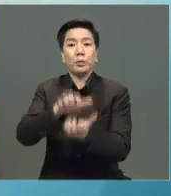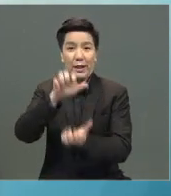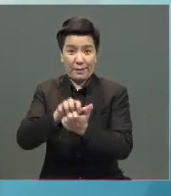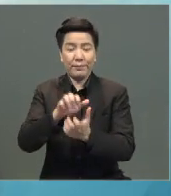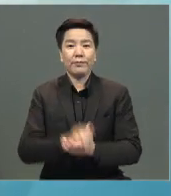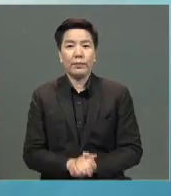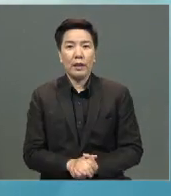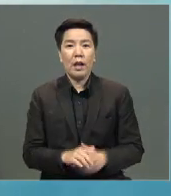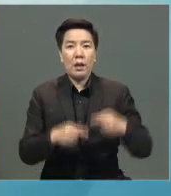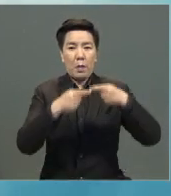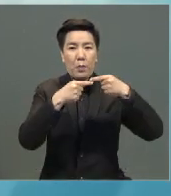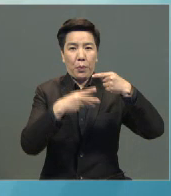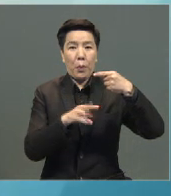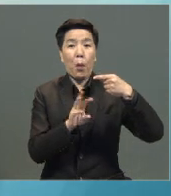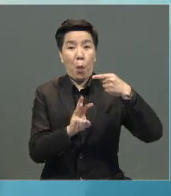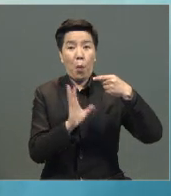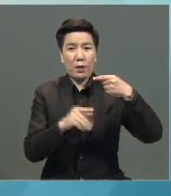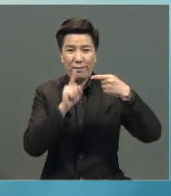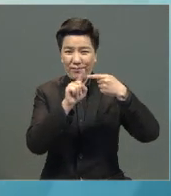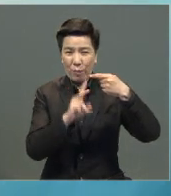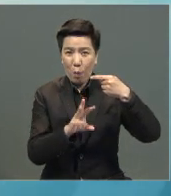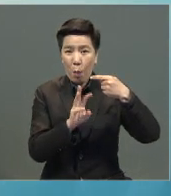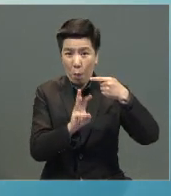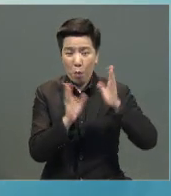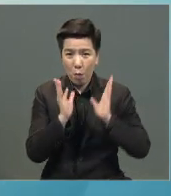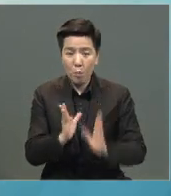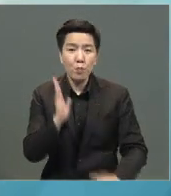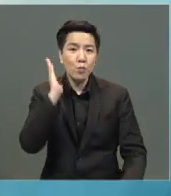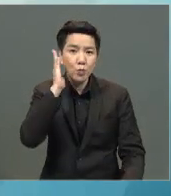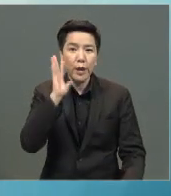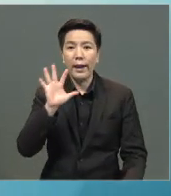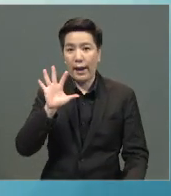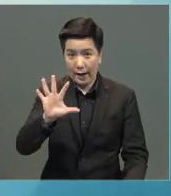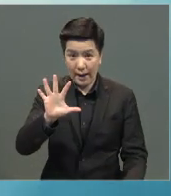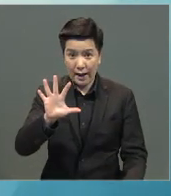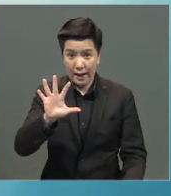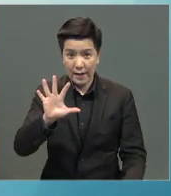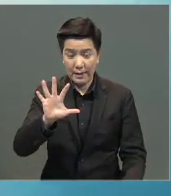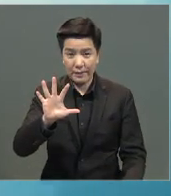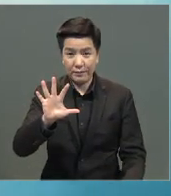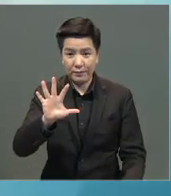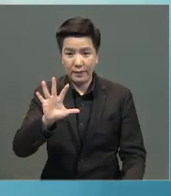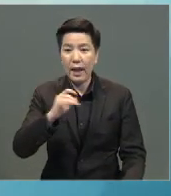พฤษภาคมก็ผลตรวจพบเชื้อแต่ไม่มีอาการใดๆนะครับเข้ารับการรักษาในโรงพยาบาลที่สมุทรปราการครับอีก6รายครับเป็นเพศชาย 5คนนะครับอาชีพพนักงานนวด